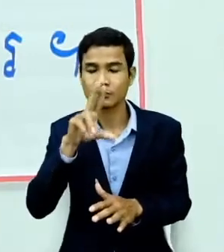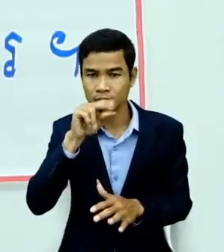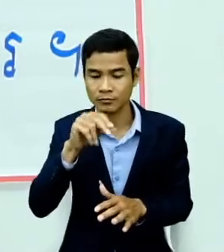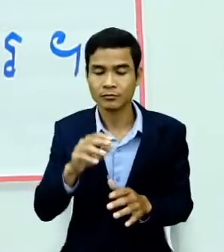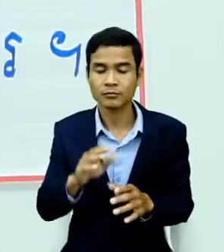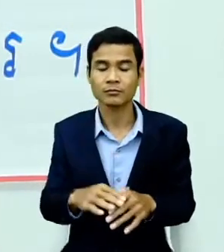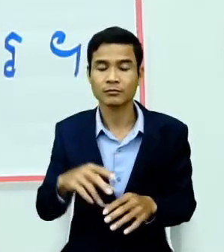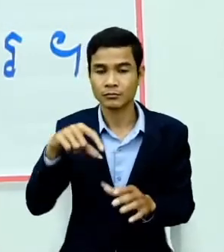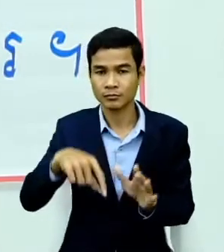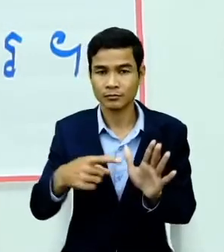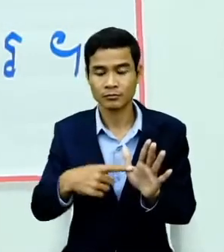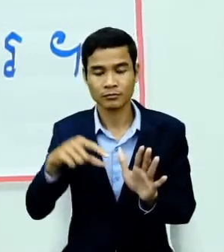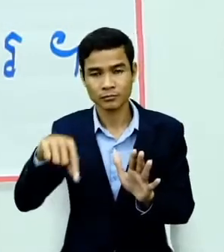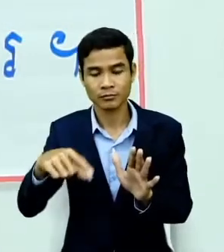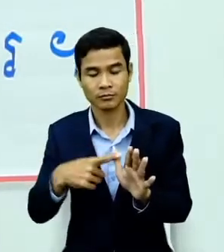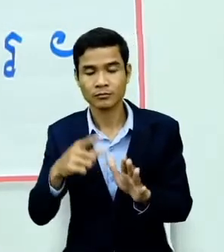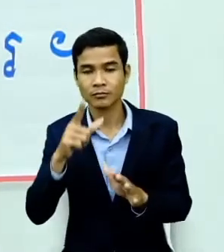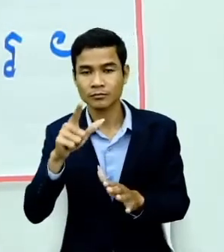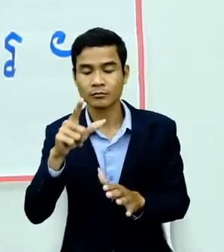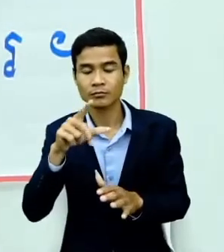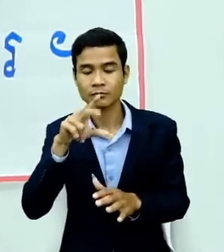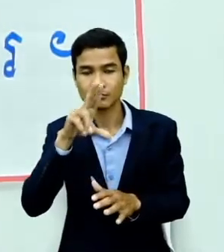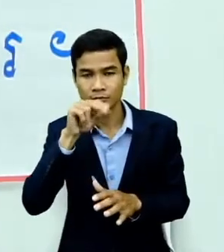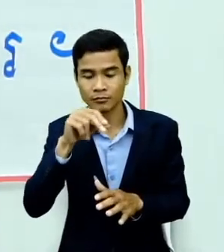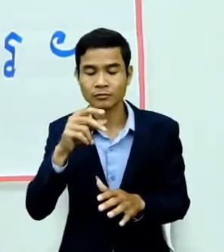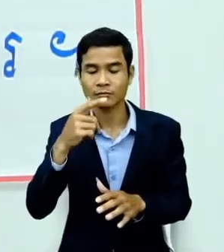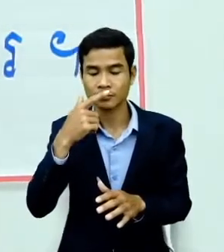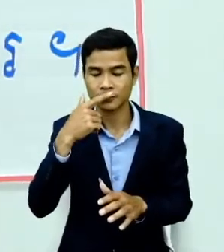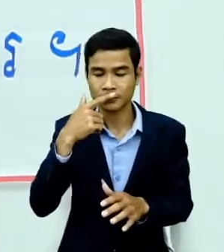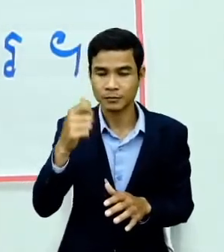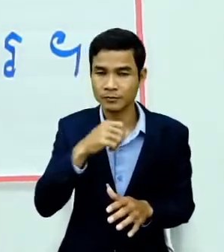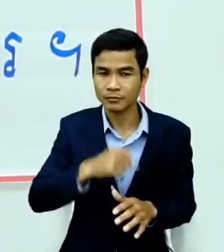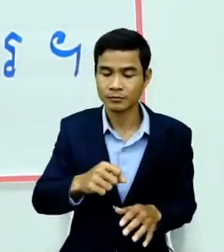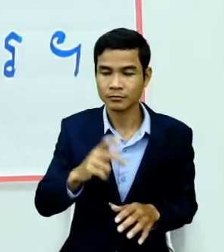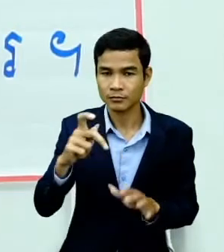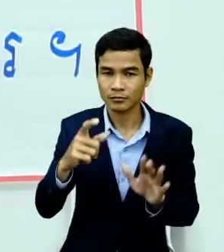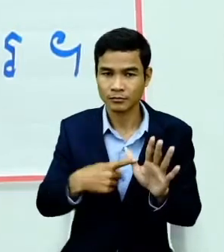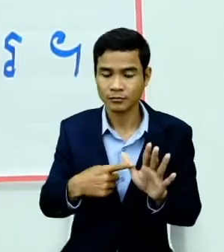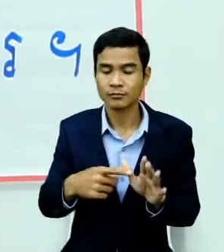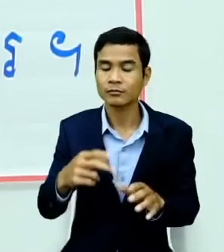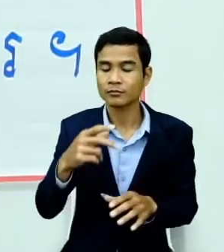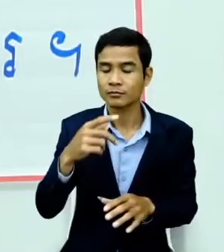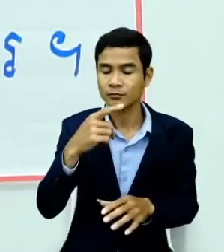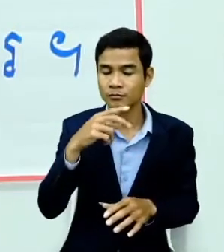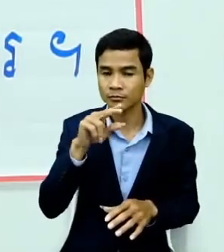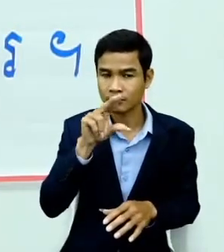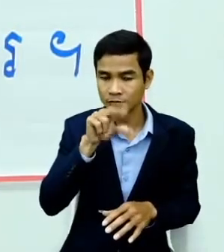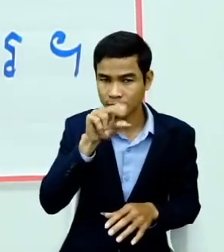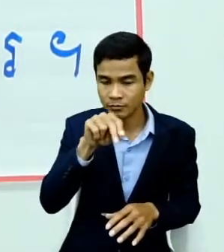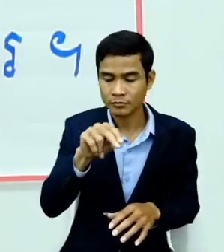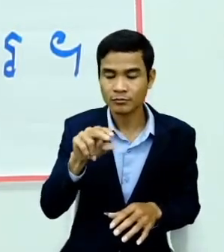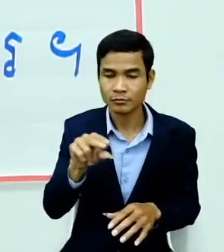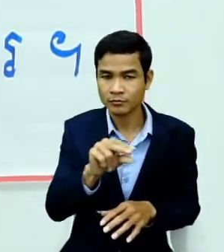ជាទាតាគាទាហួបប